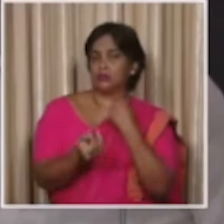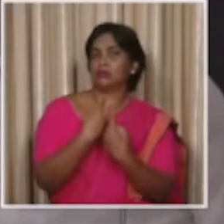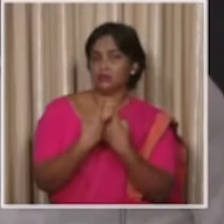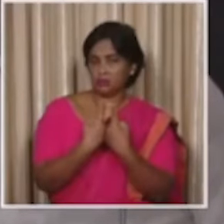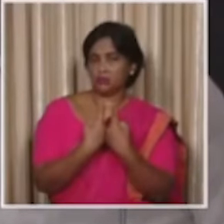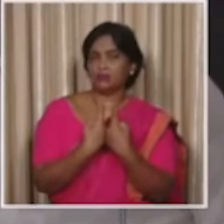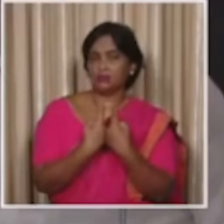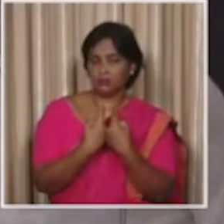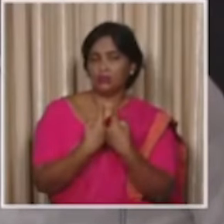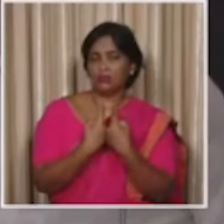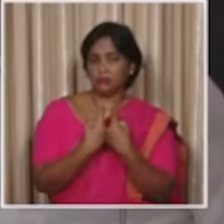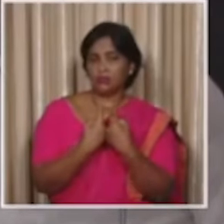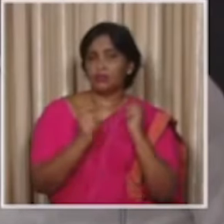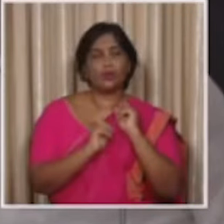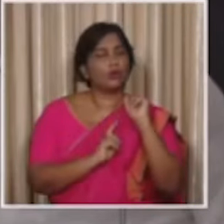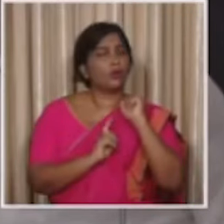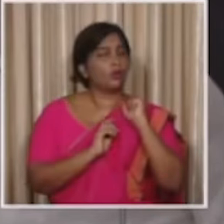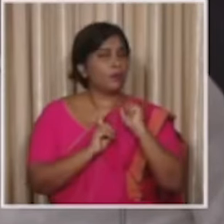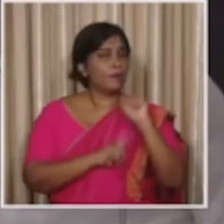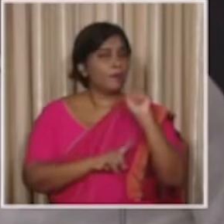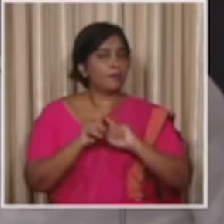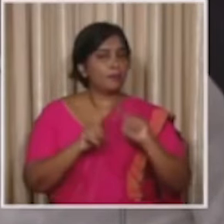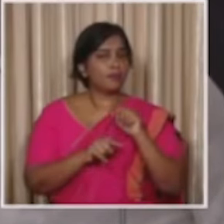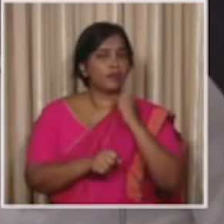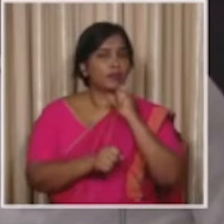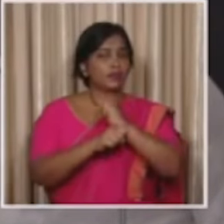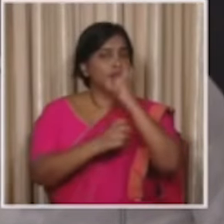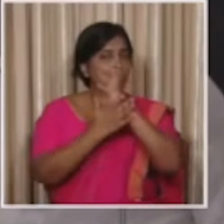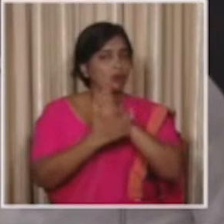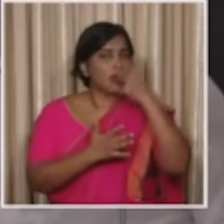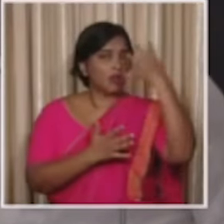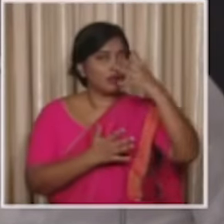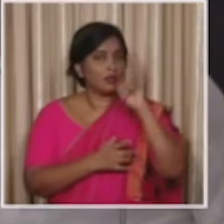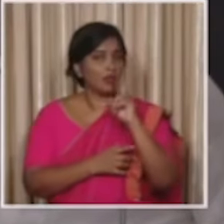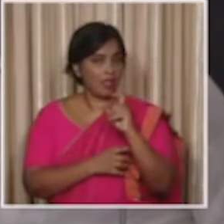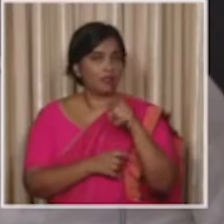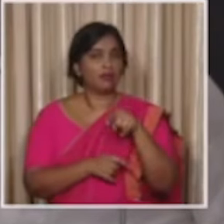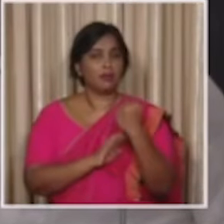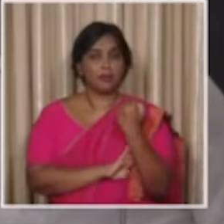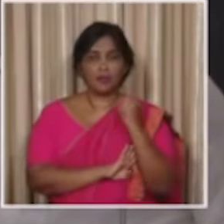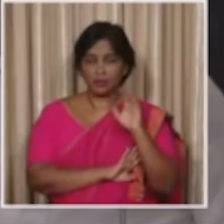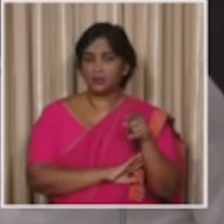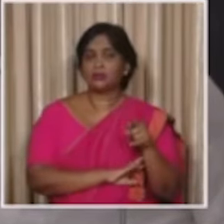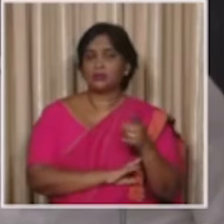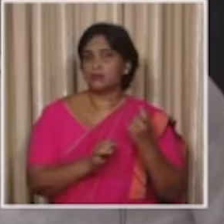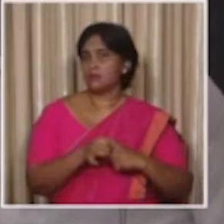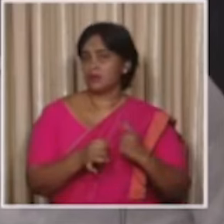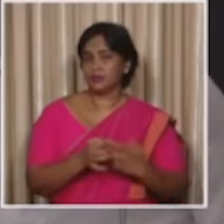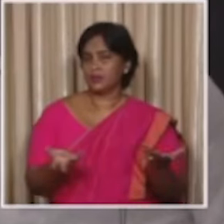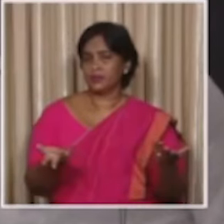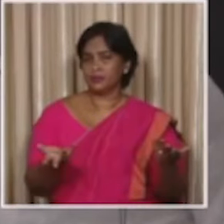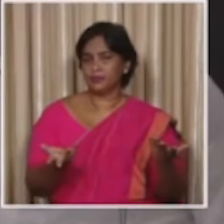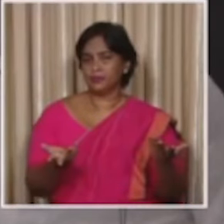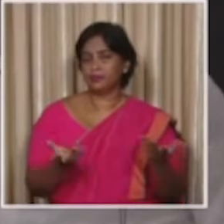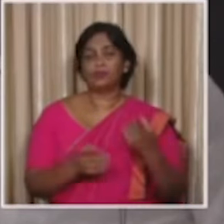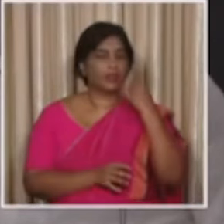කරන්න මොකද පාර්ලිමේන්තුවෙන් තමයි ආණ්ඩුක්‍රම ව්‍යවස්ථාවේ හතර ඈන්න යට තේ බලතල තින්නේ මේක හරි ප්‍රශ්නයක්